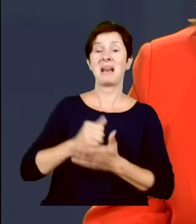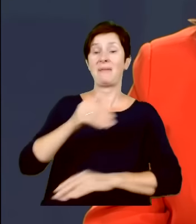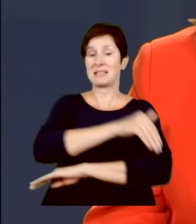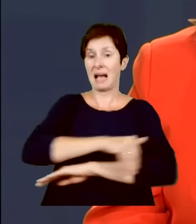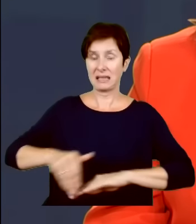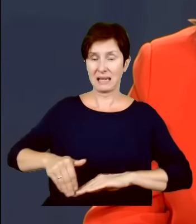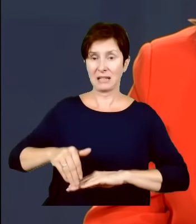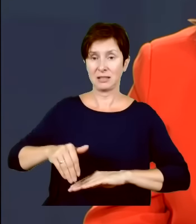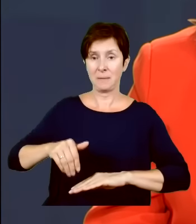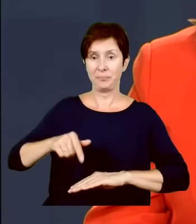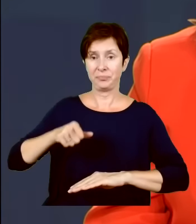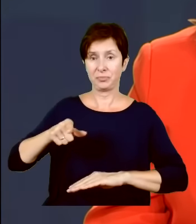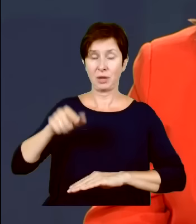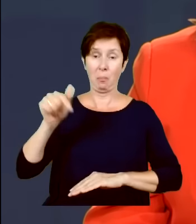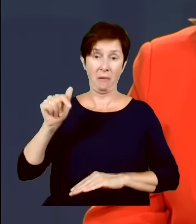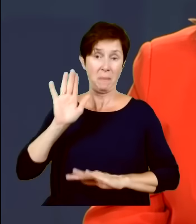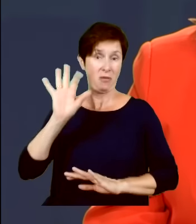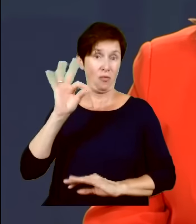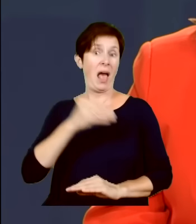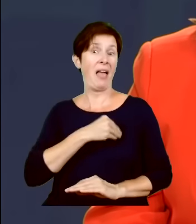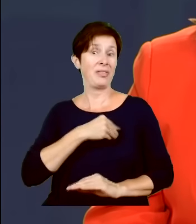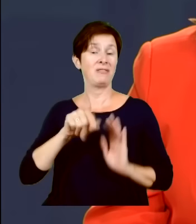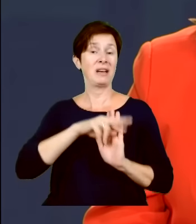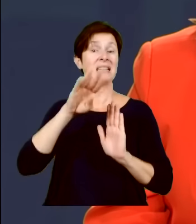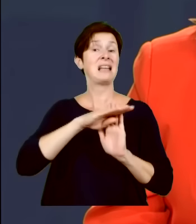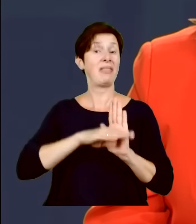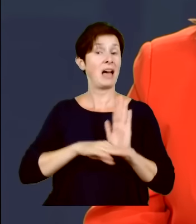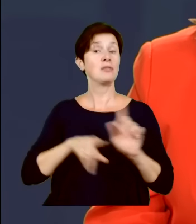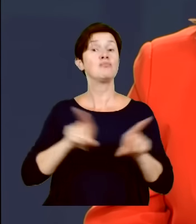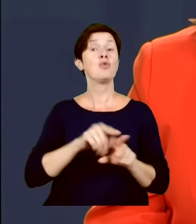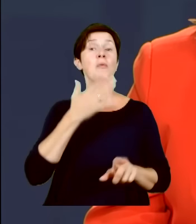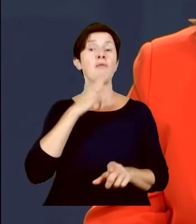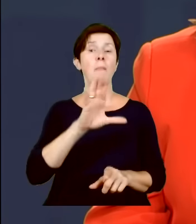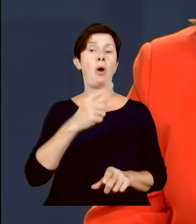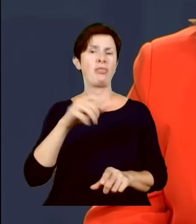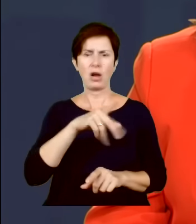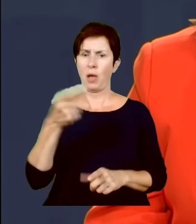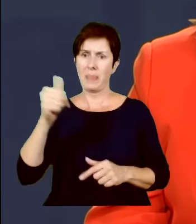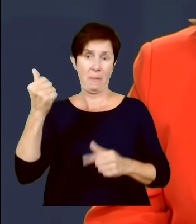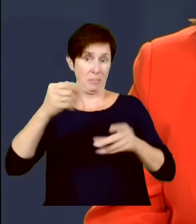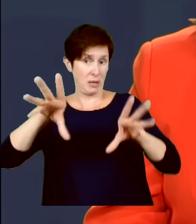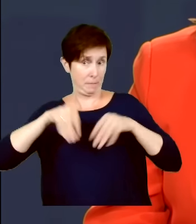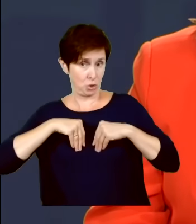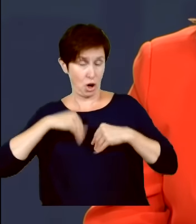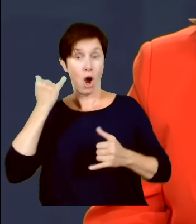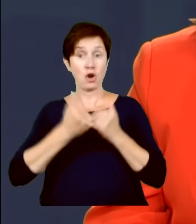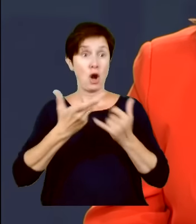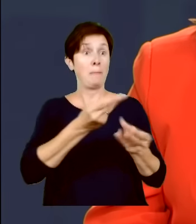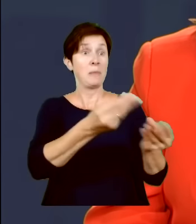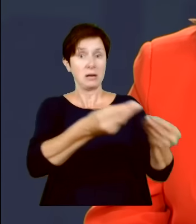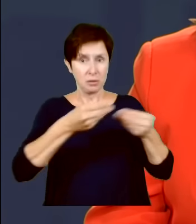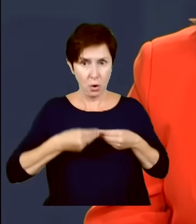Posługując się etyką i standardami o których mówi Bodnar nie powinien tego przyjąć A jeżeli nawet dostał to powinien to